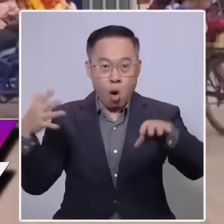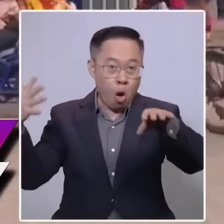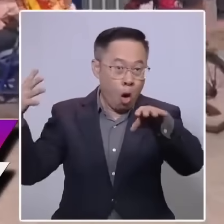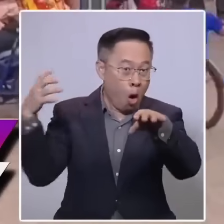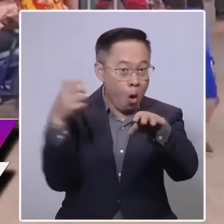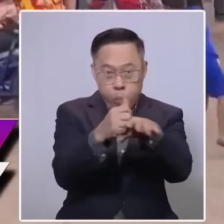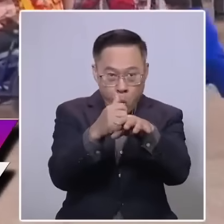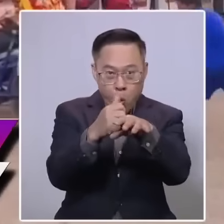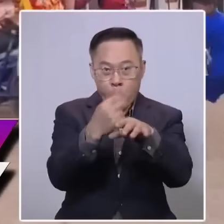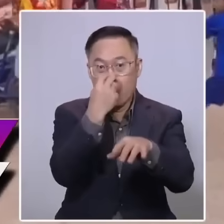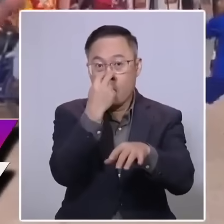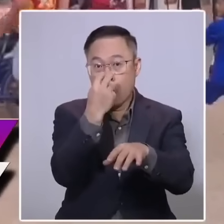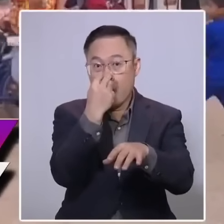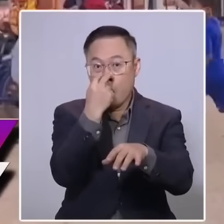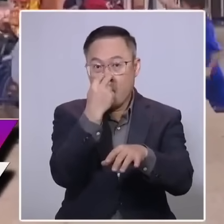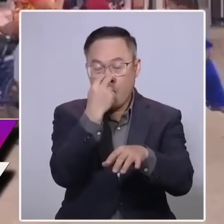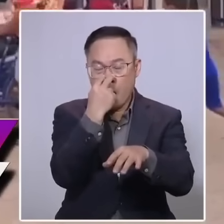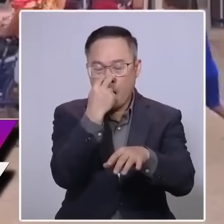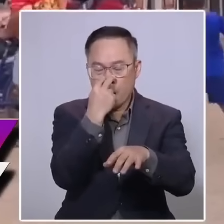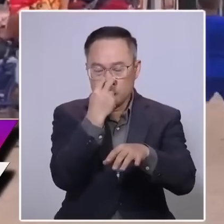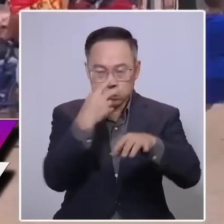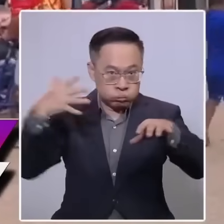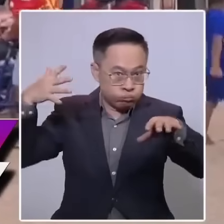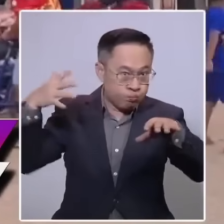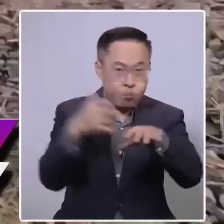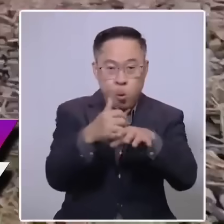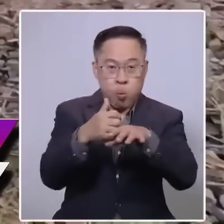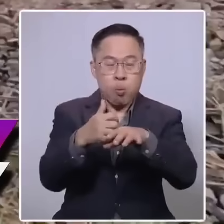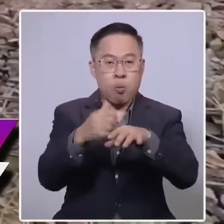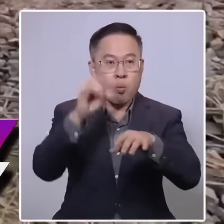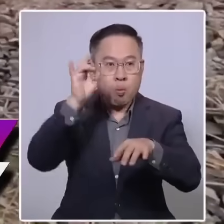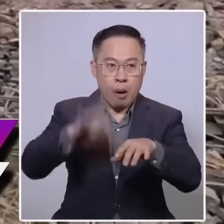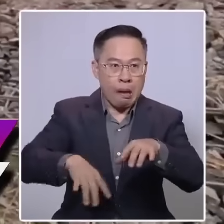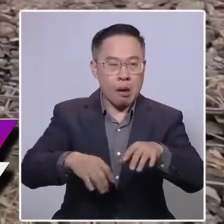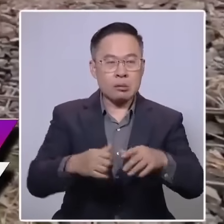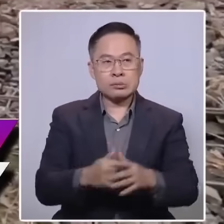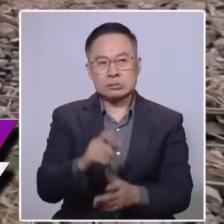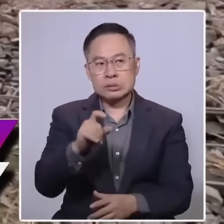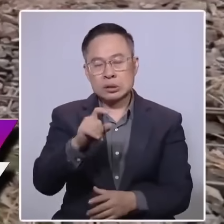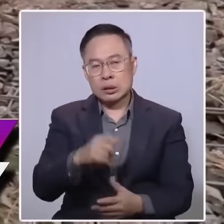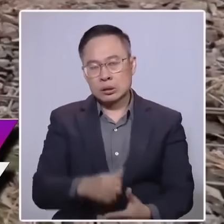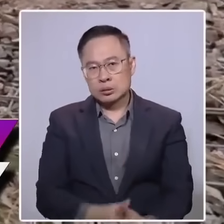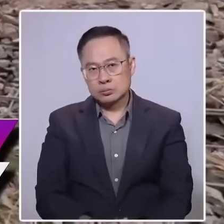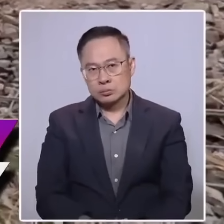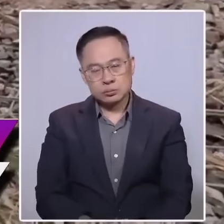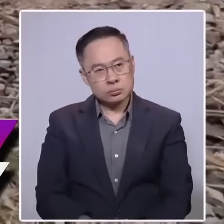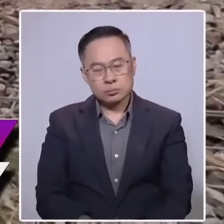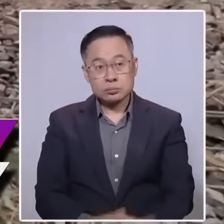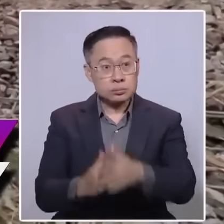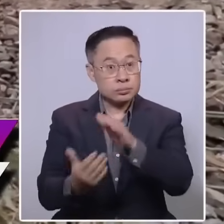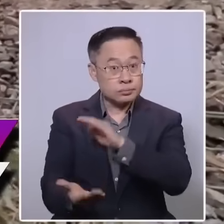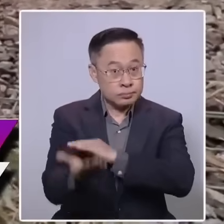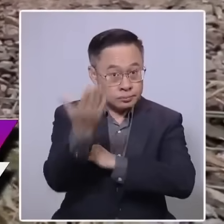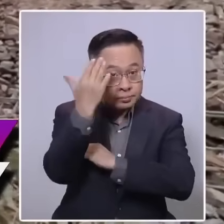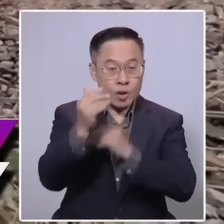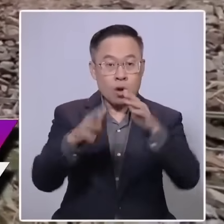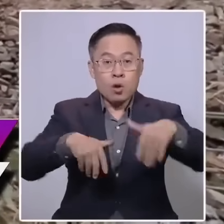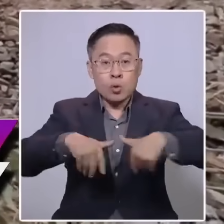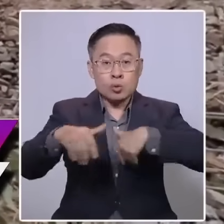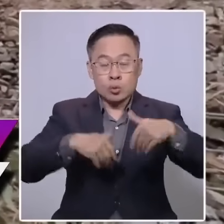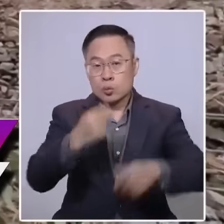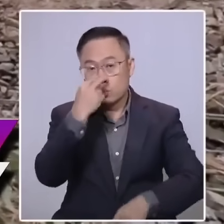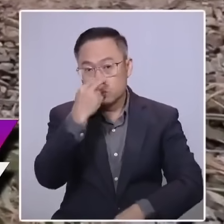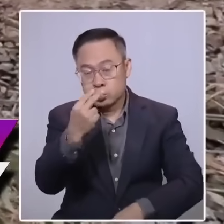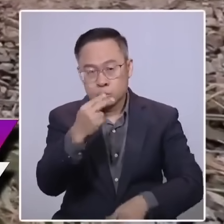ไปก่อนได้รับความเสียหายไม่สามารถใช้การได้ตอนช่วงเช้าที่ผ่านมาชาวบ้านในพื้นที่ก็ยังมามุงดูที่เกิดเหตุนะคะ